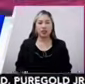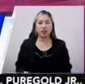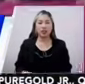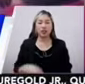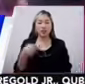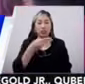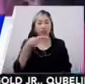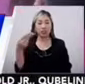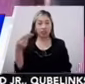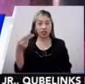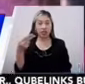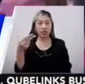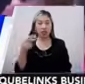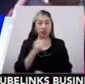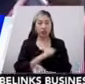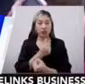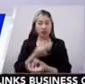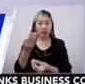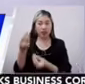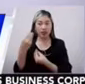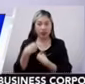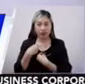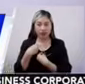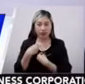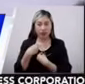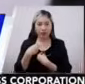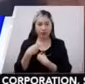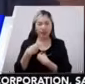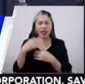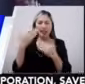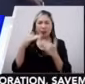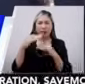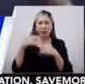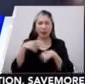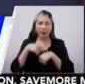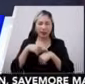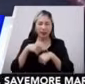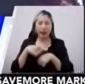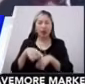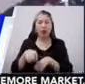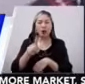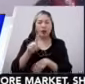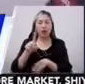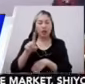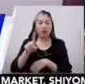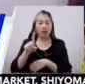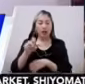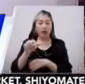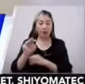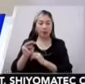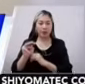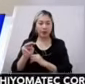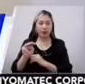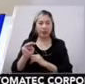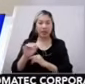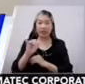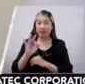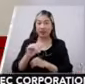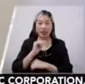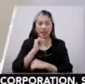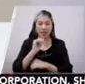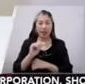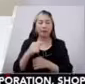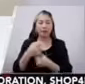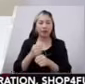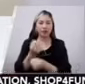Pilipinas hanggang alauna lang ng madaling araw para masundo si Alice Guo. At kung hindi, ay pakakawalan siya. Dahil sa panahon